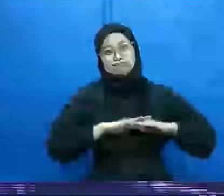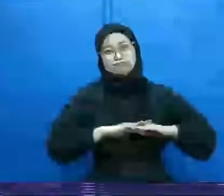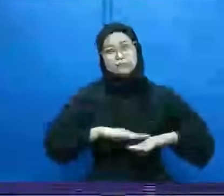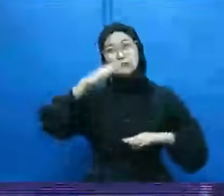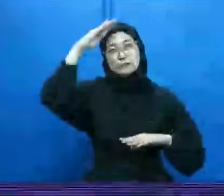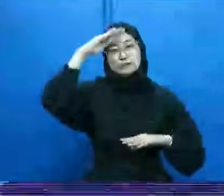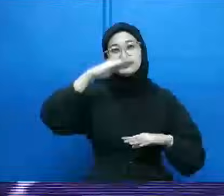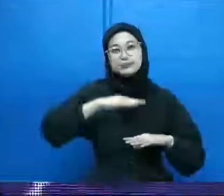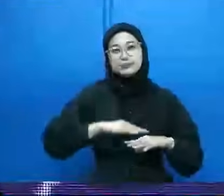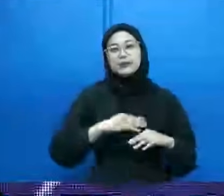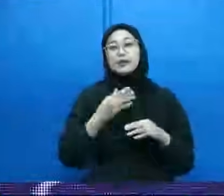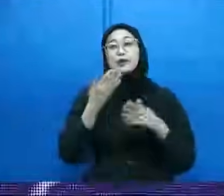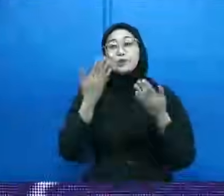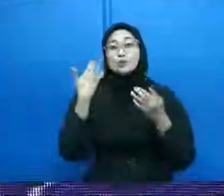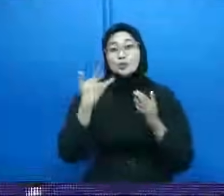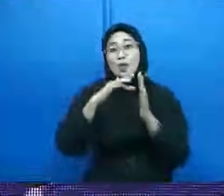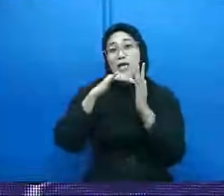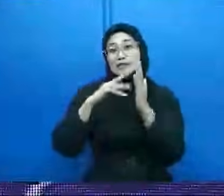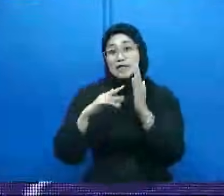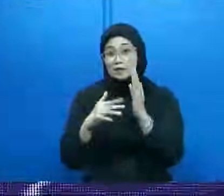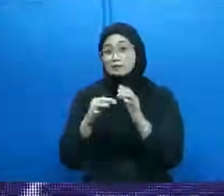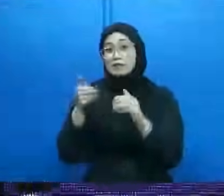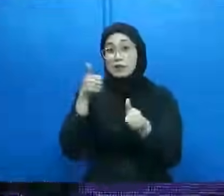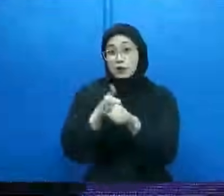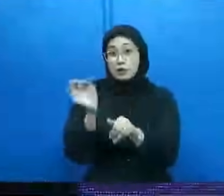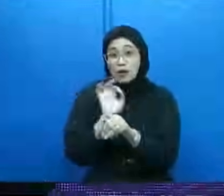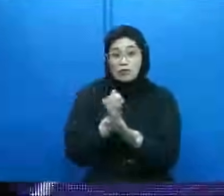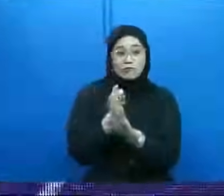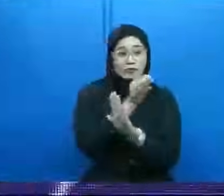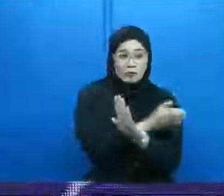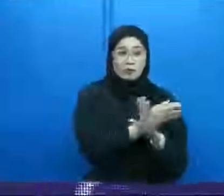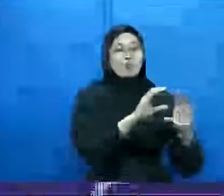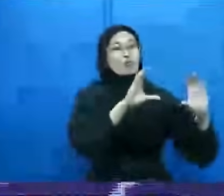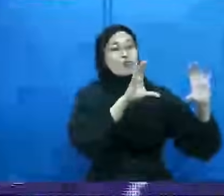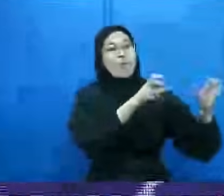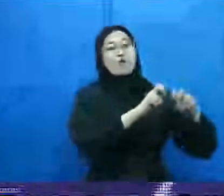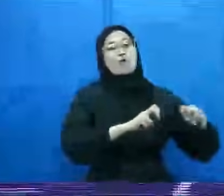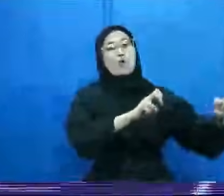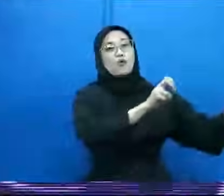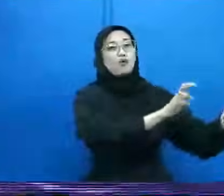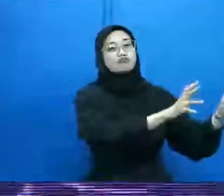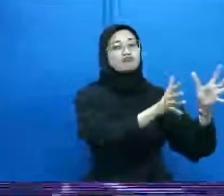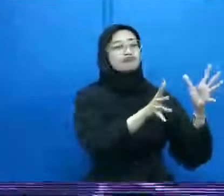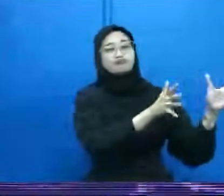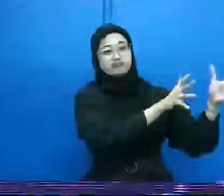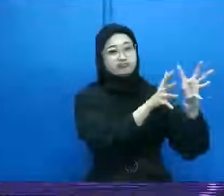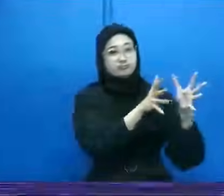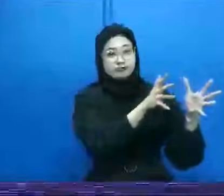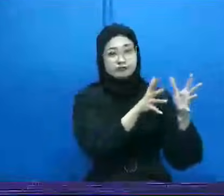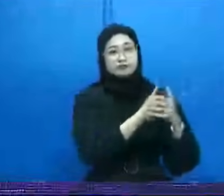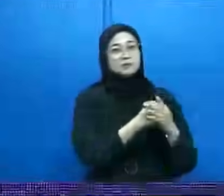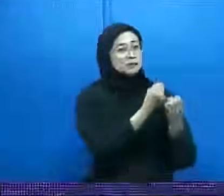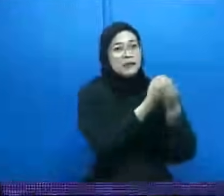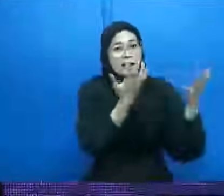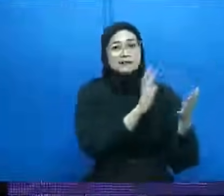enggak jelas, tiba-tiba datang ke majelis ilmu. Awalnya enggak mudah, kadang duduk paling belakang. Setelah